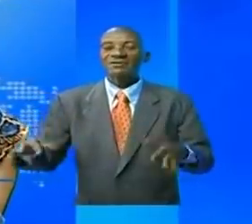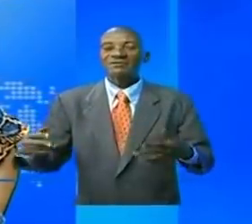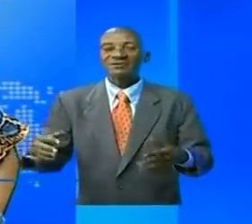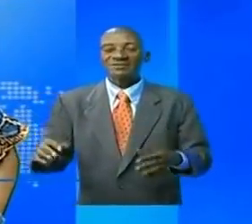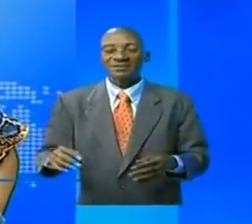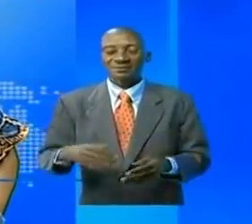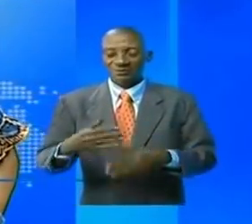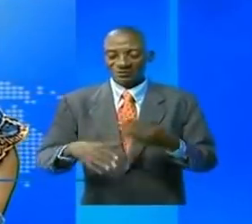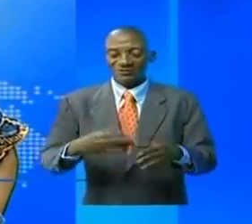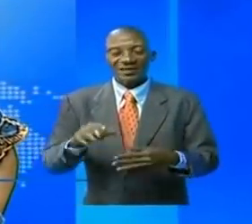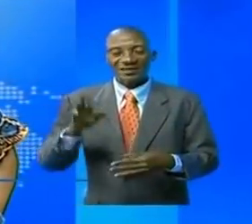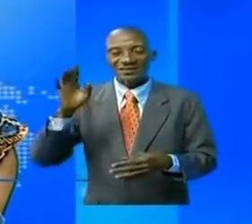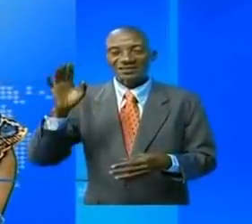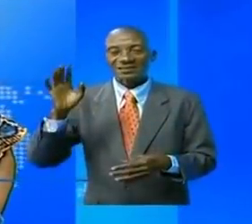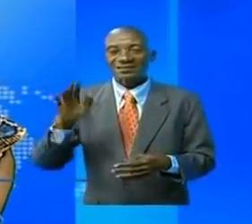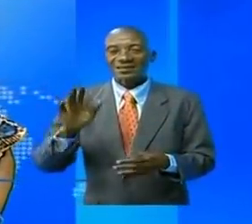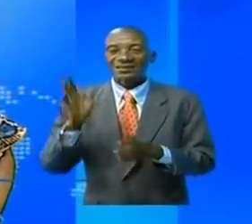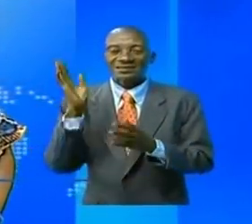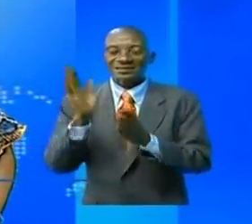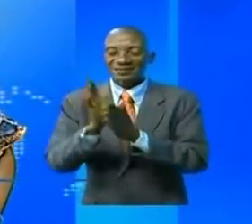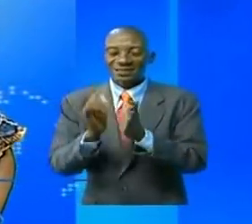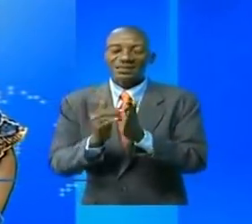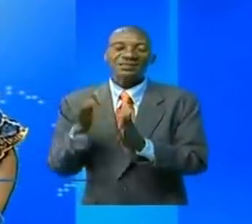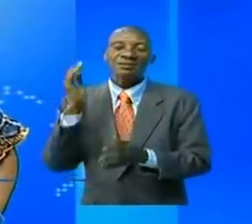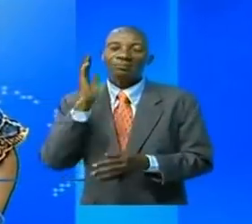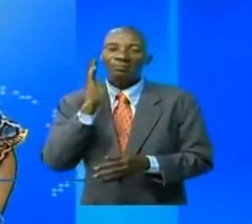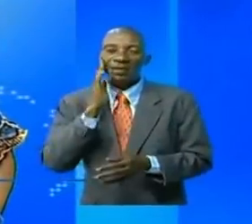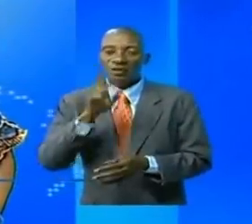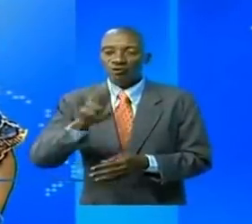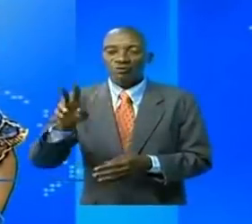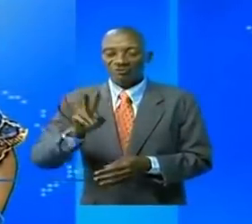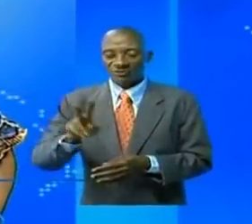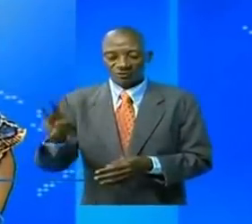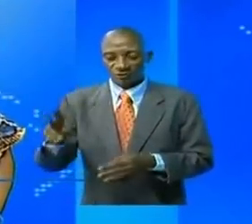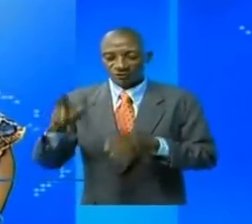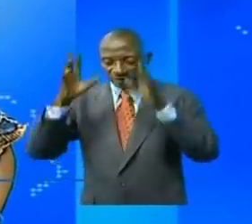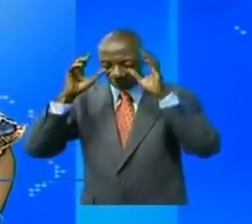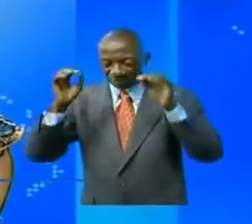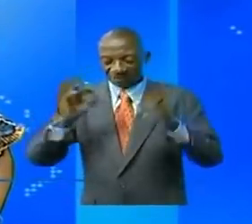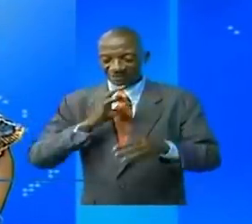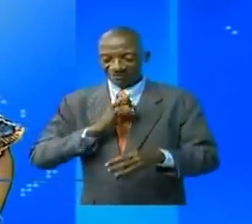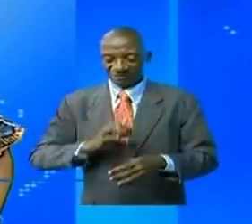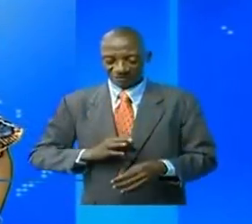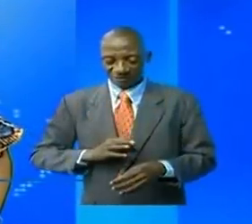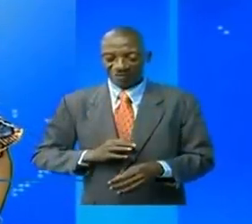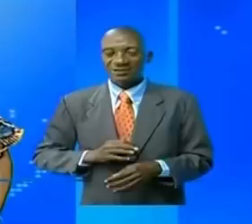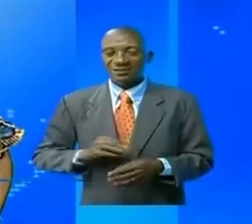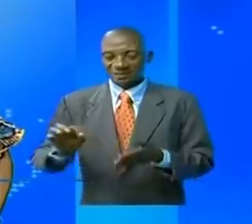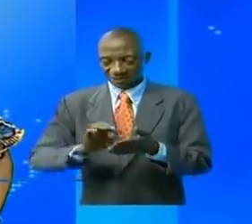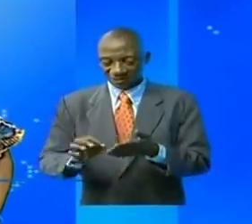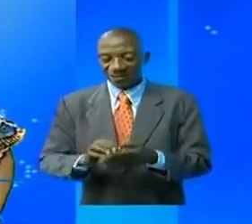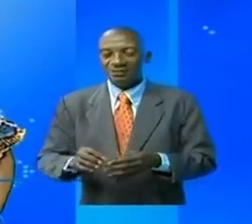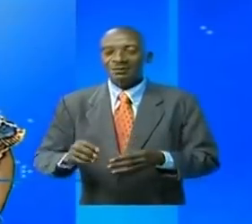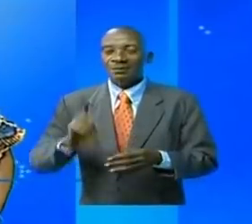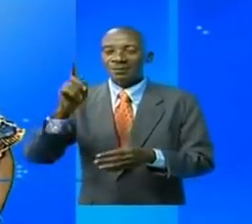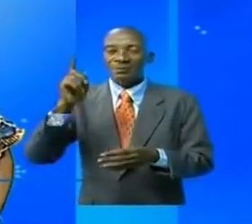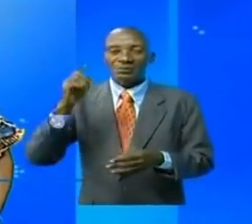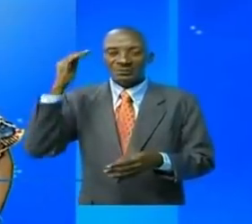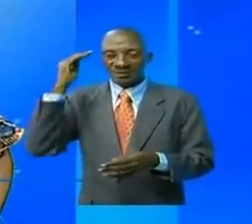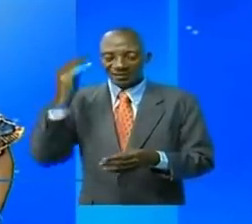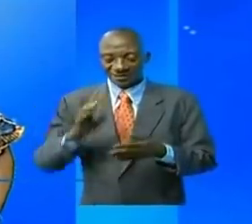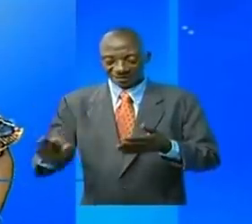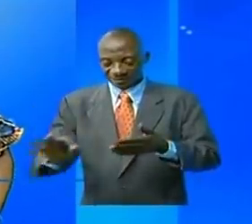le 16 mai 2022, Félix Antoine Tshisekedi Tshilombo, Jean-Michel Samalukonde Kyenge, Premier